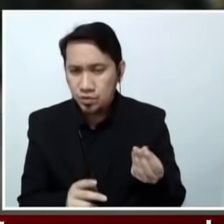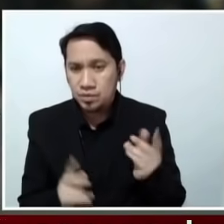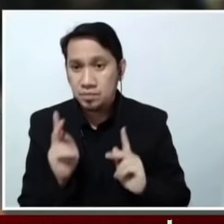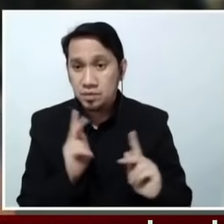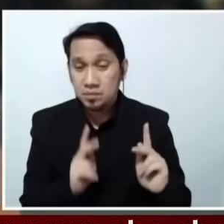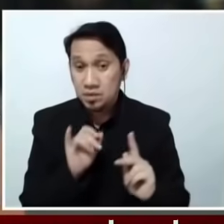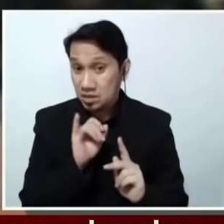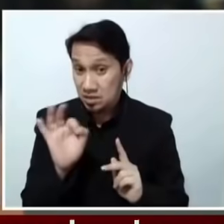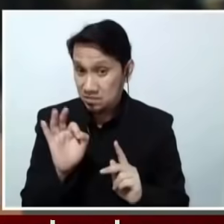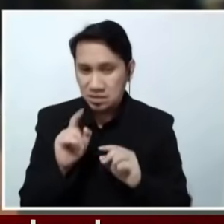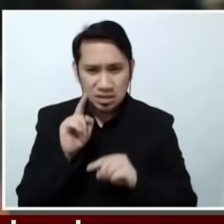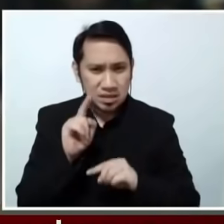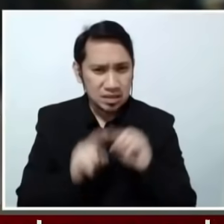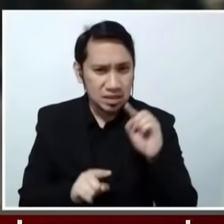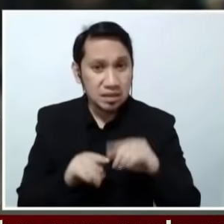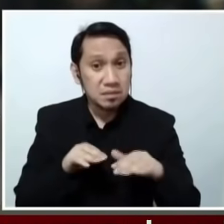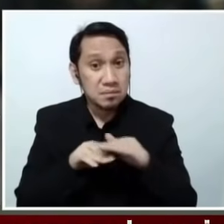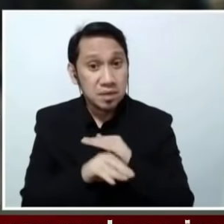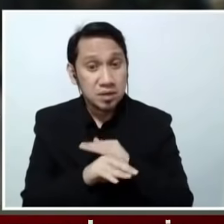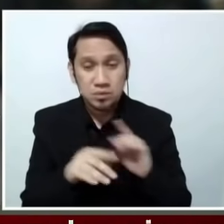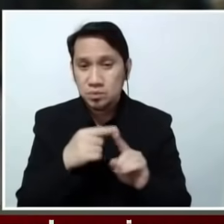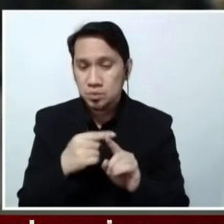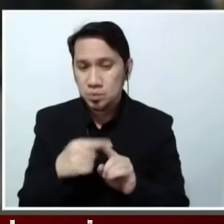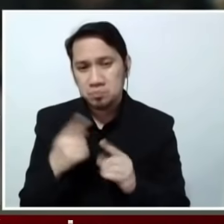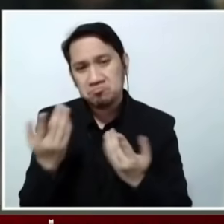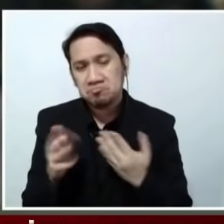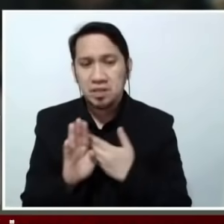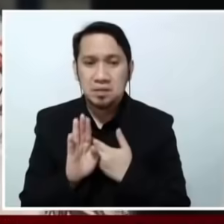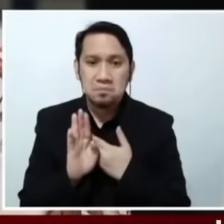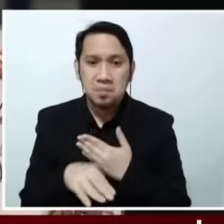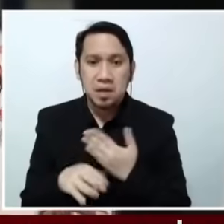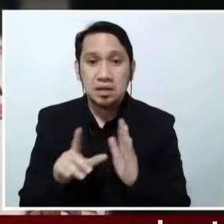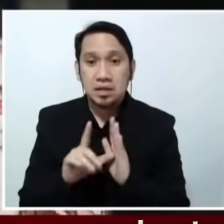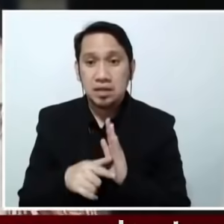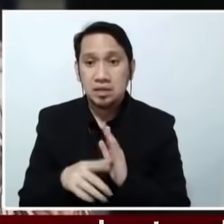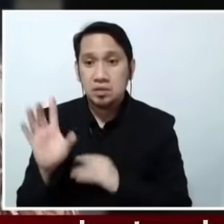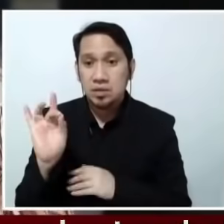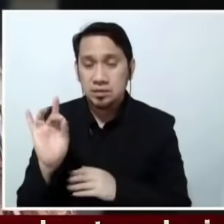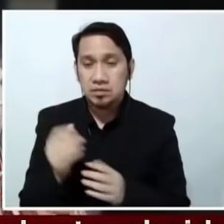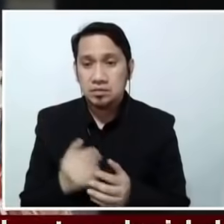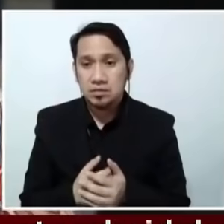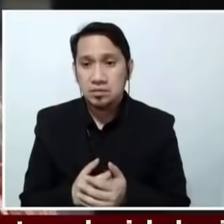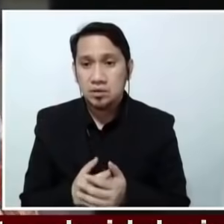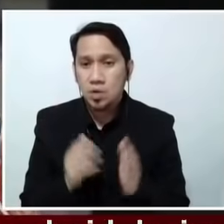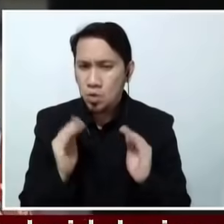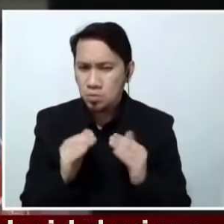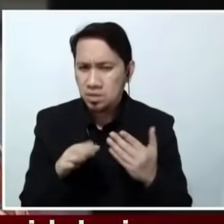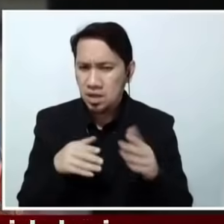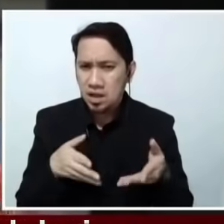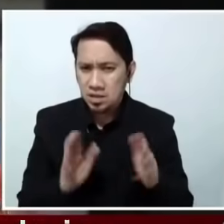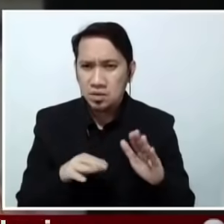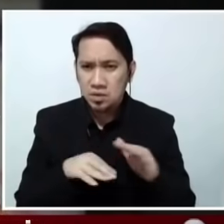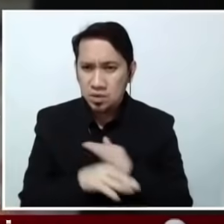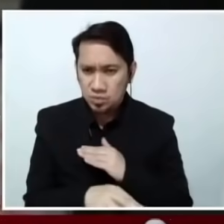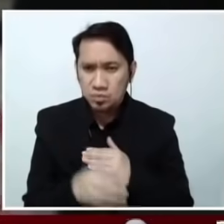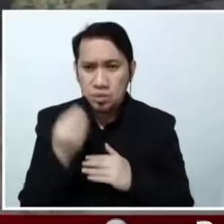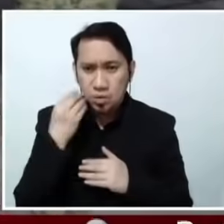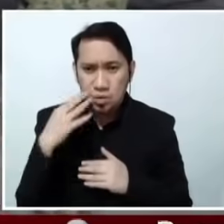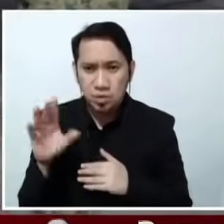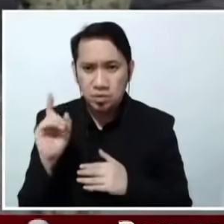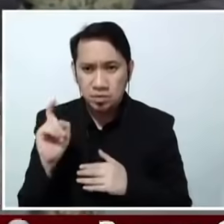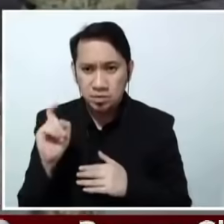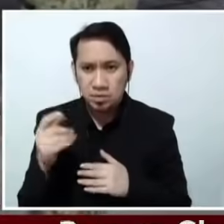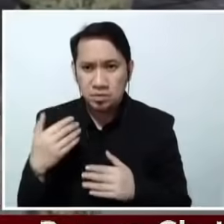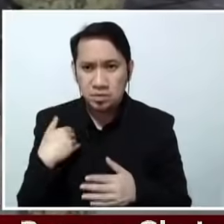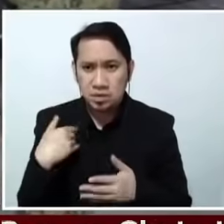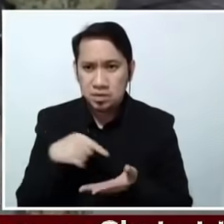kami makakapasok, di babalik na lang po kami ng alas 8. Sana papasok lang sana kami kahit papano eh, makauwi na kami agad. Nagbayad lang kami